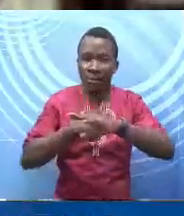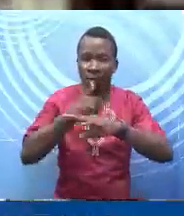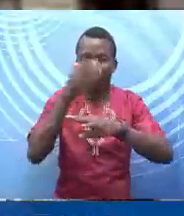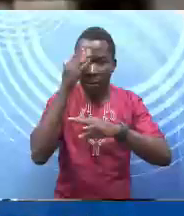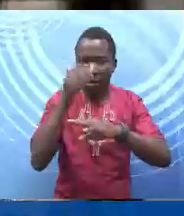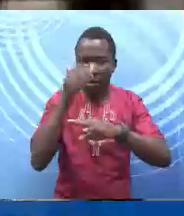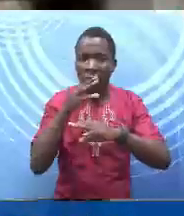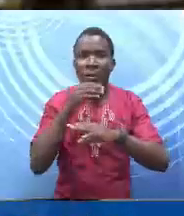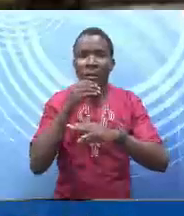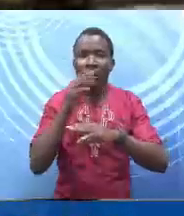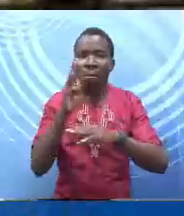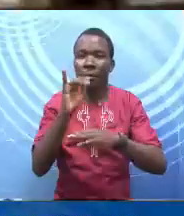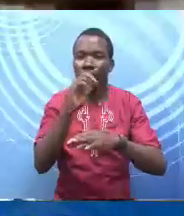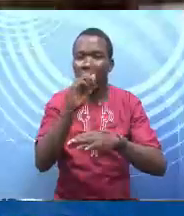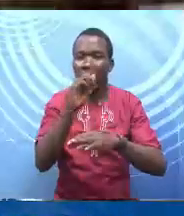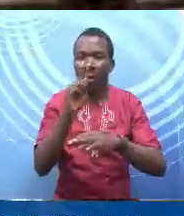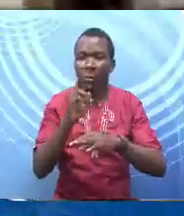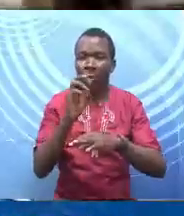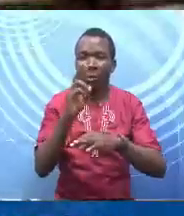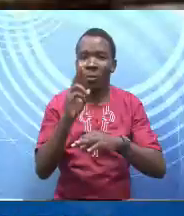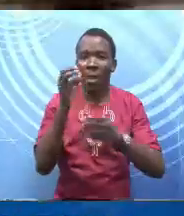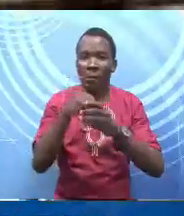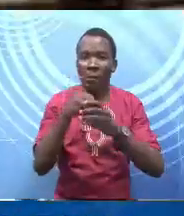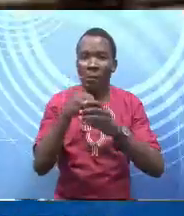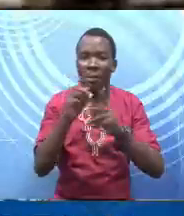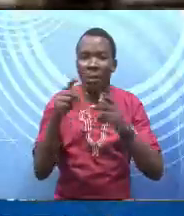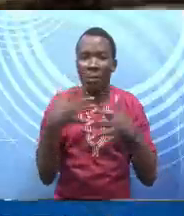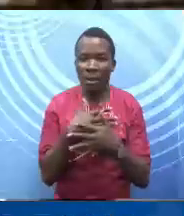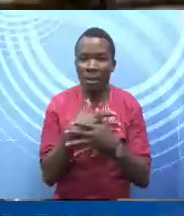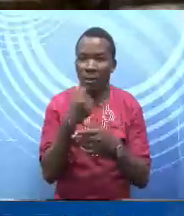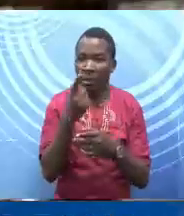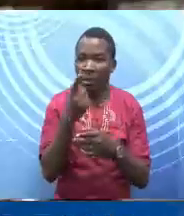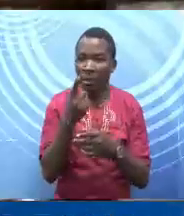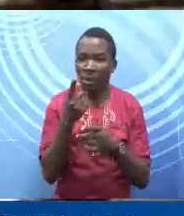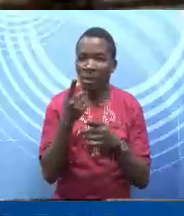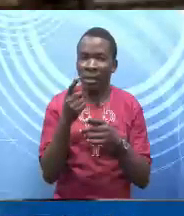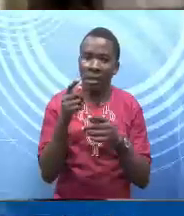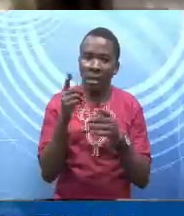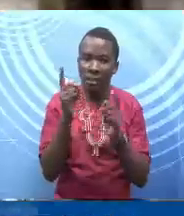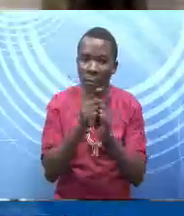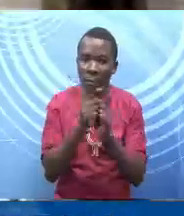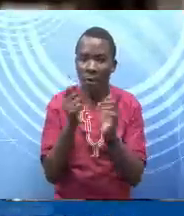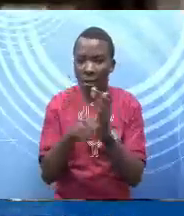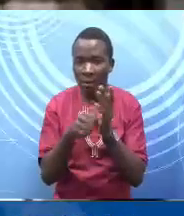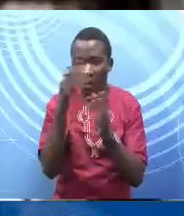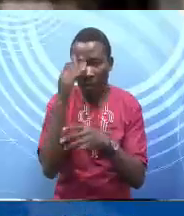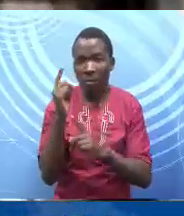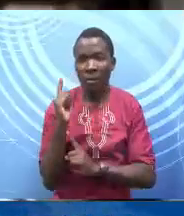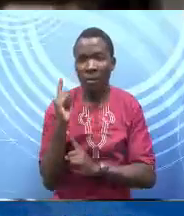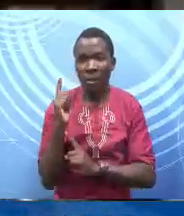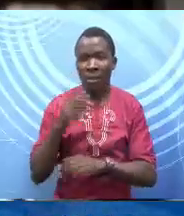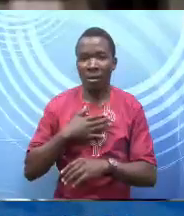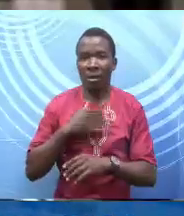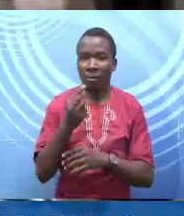Bizuru ntuma abantu bantera ubwoba bo namukanigeza icyomba kuko umutekano wanjye mukeya ngo ndumva